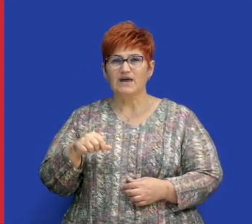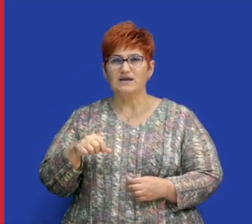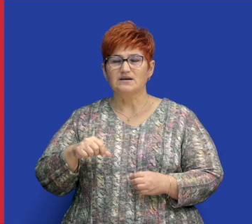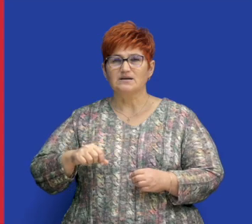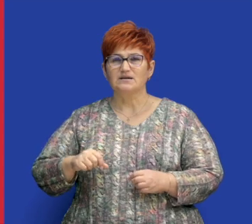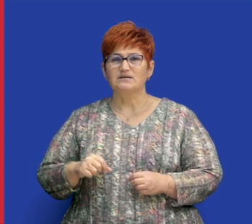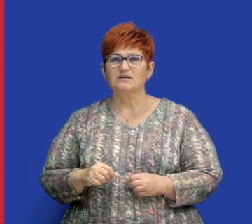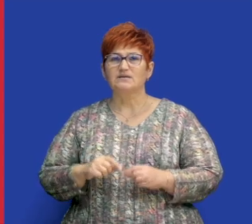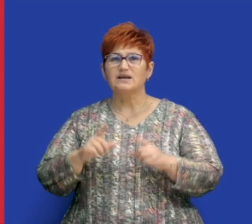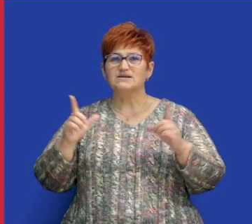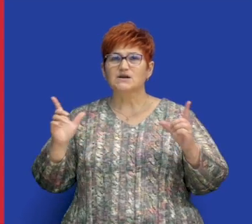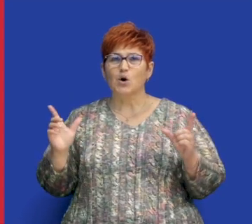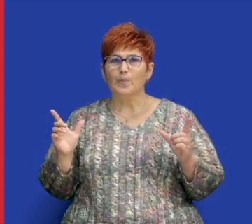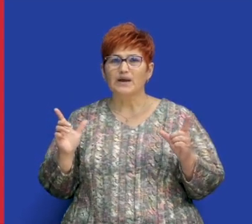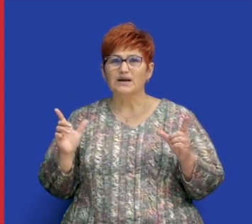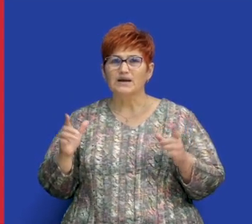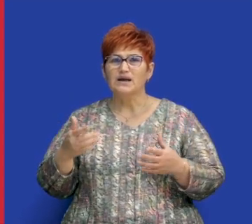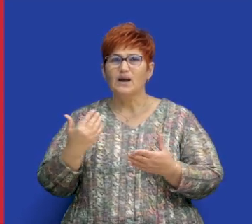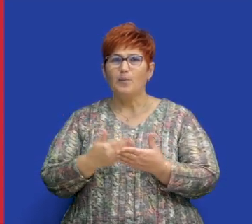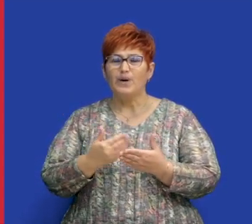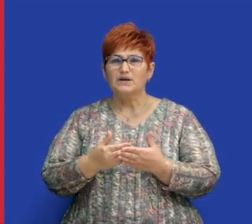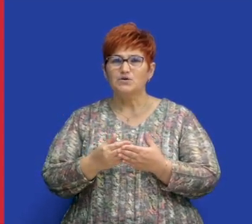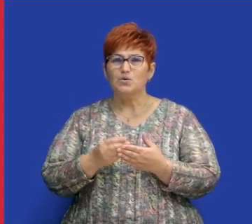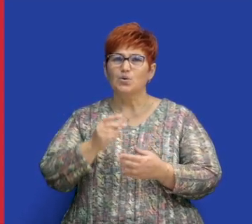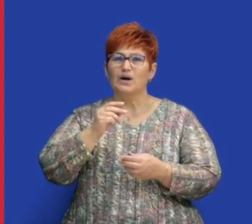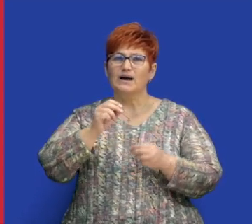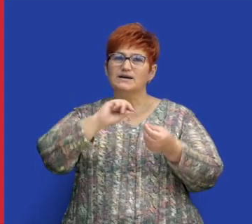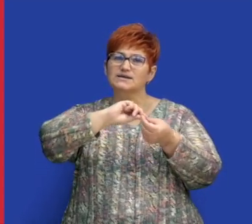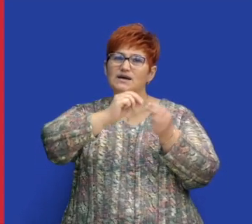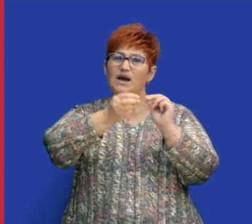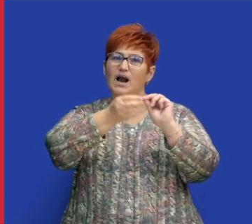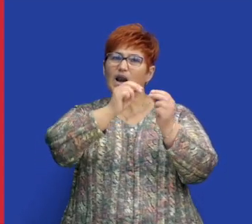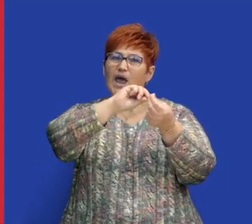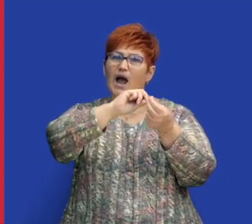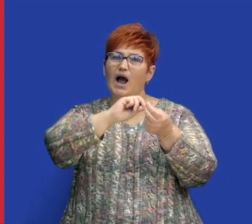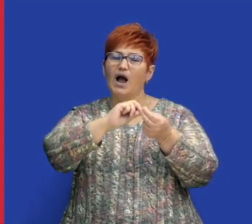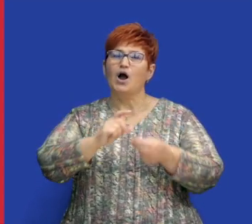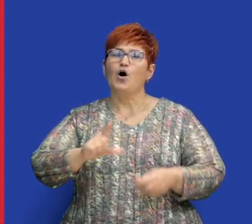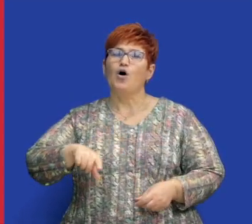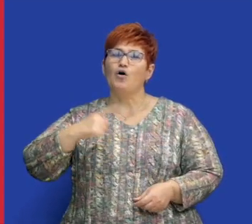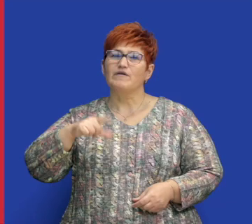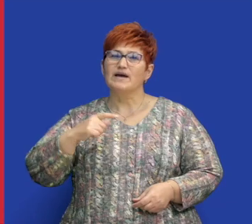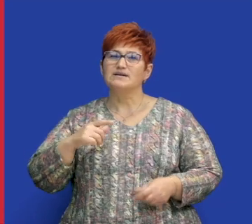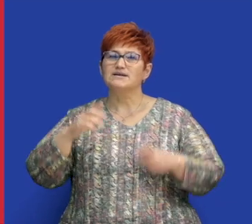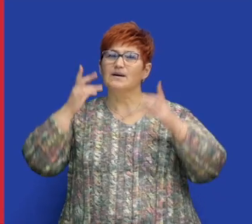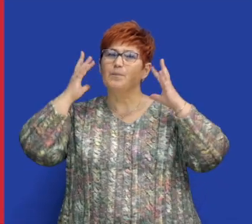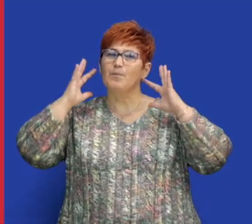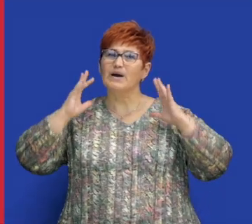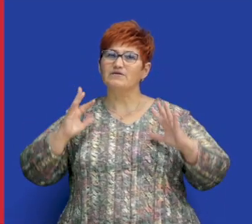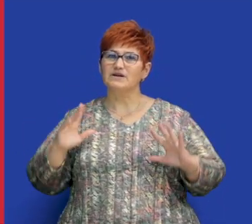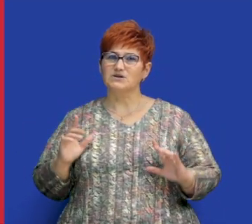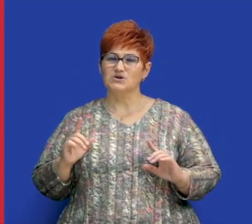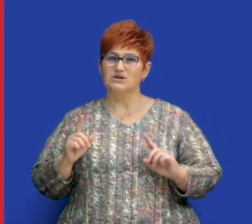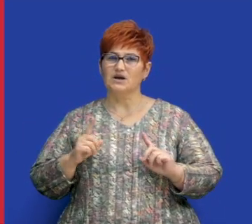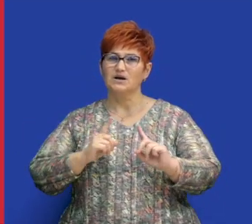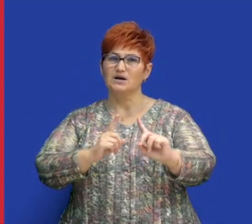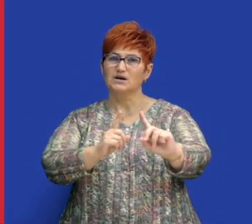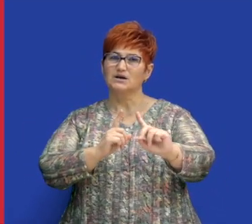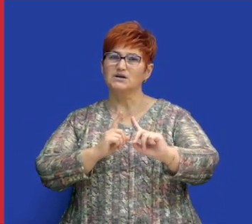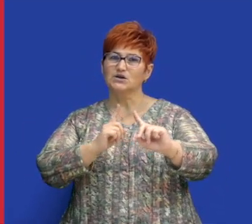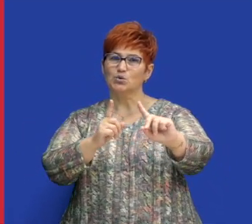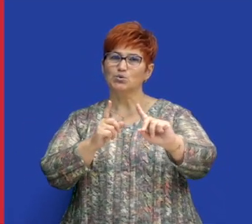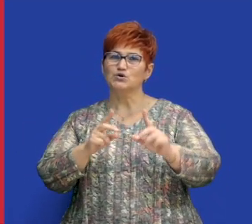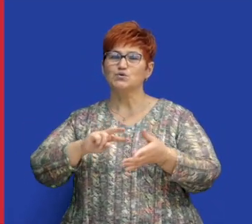található. Főleg a Chianti Rosso, azaz könnyű vörös bor formájában. Természetesen sört is lehet kapni, de